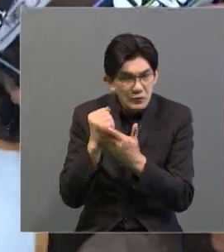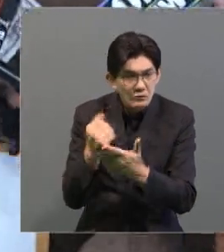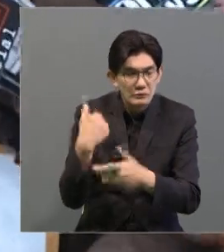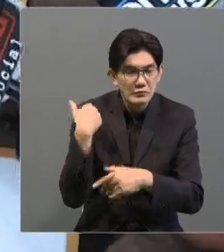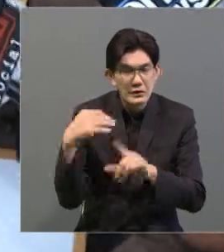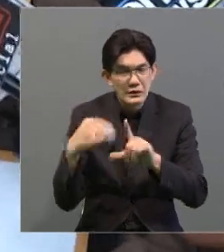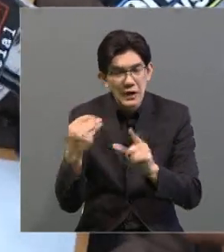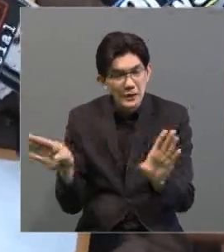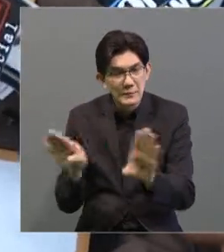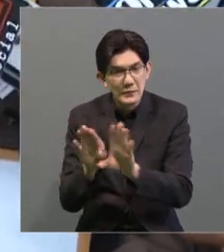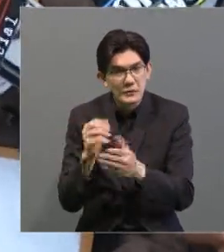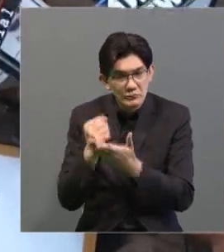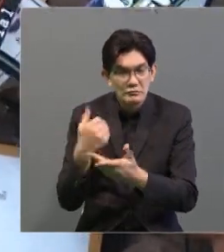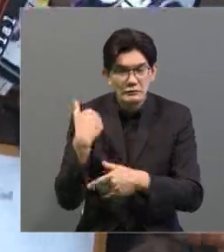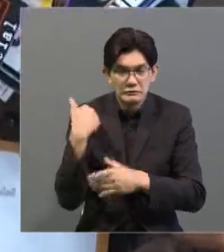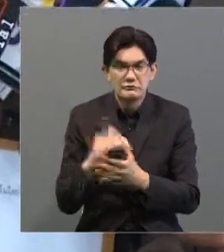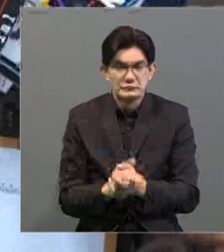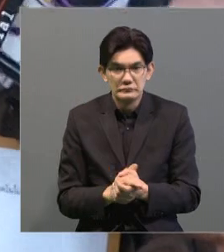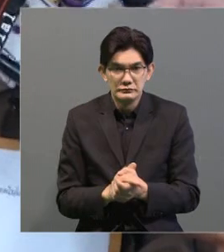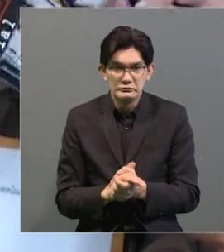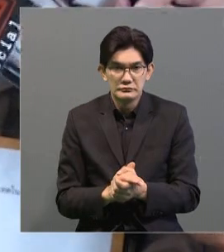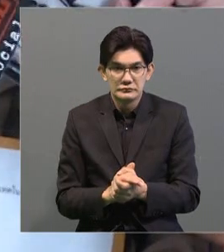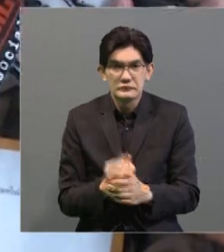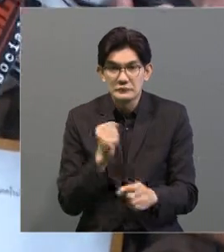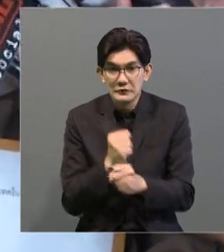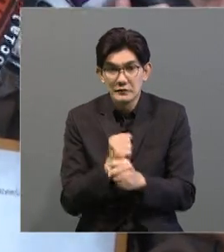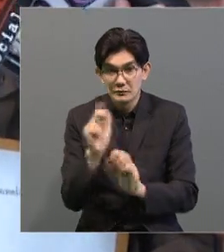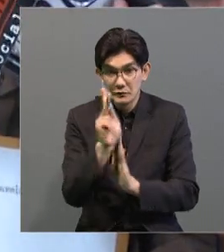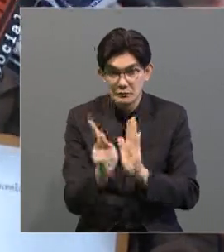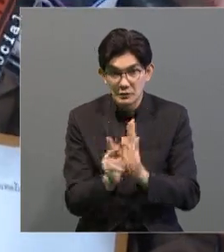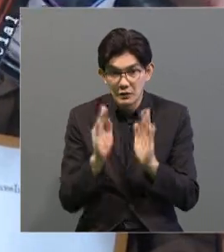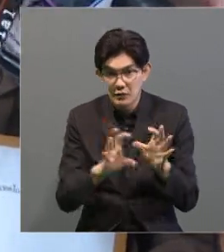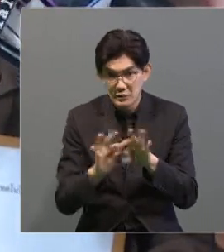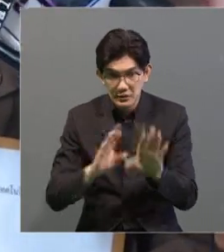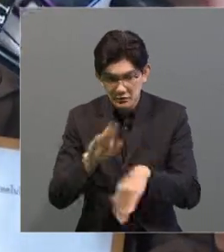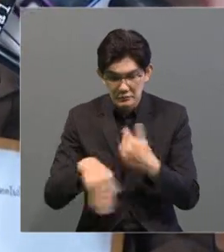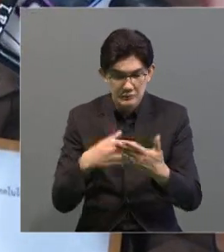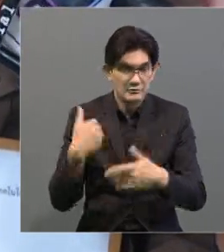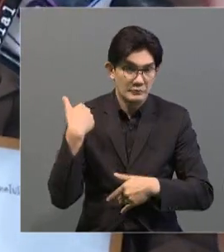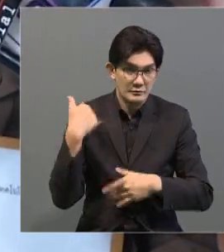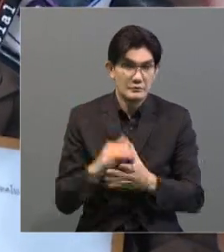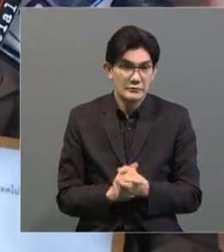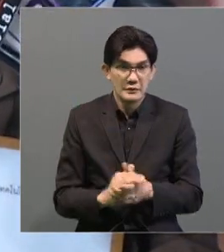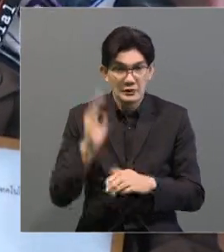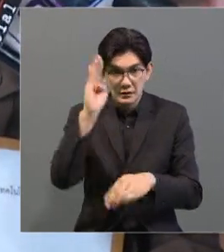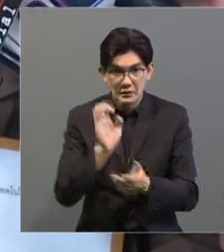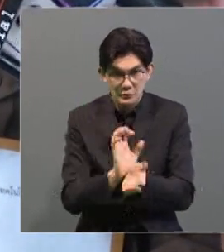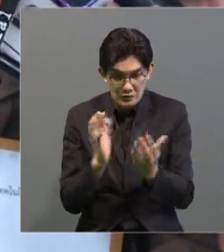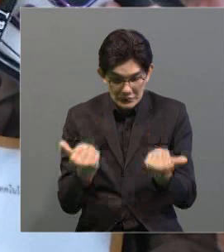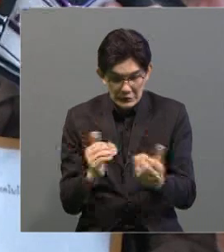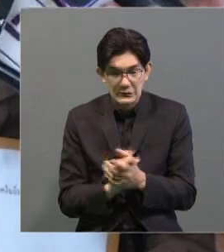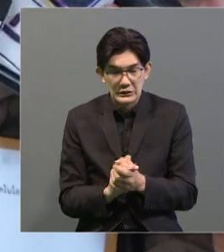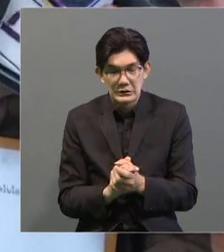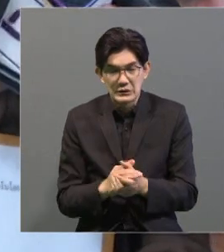และไลน์ของมิจฉาชีพกลุ่มนี้รวมถึงเดินหน้าดำเนินคดีกับผู้เกี่ยวข้องทั้งหมดนะคะขณะที่ตำรวจที่วันนี้ม